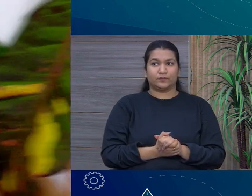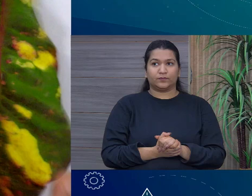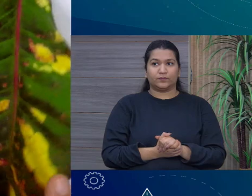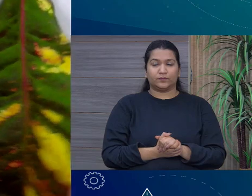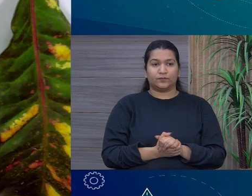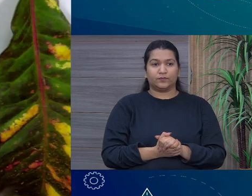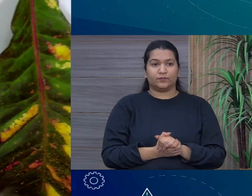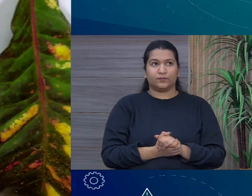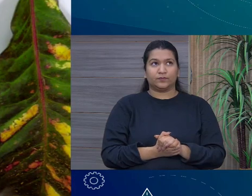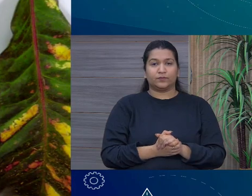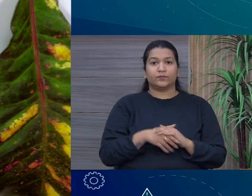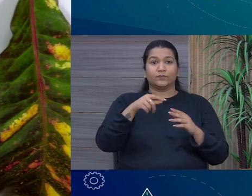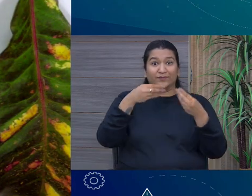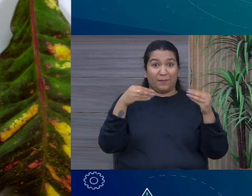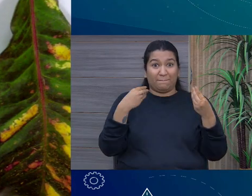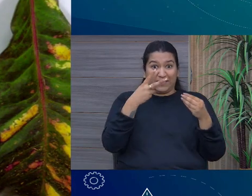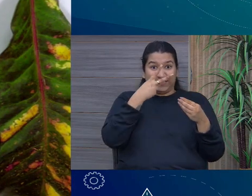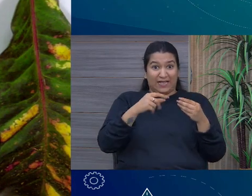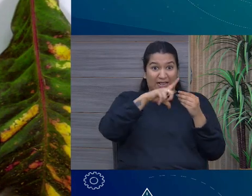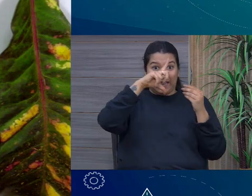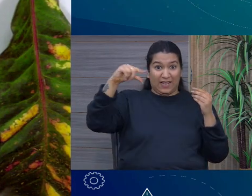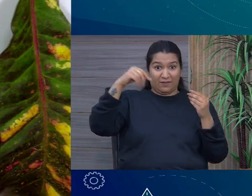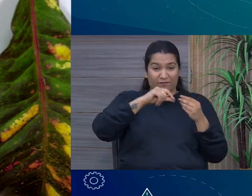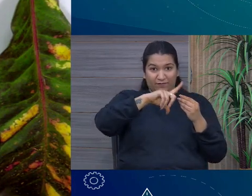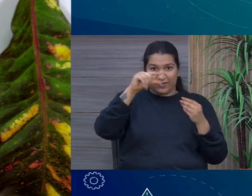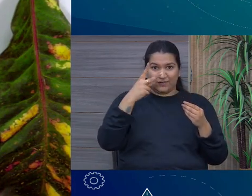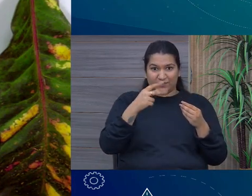ये आप देख सकते हैं कुछ मैंने यहाँ पे लीव्स ली हैं।